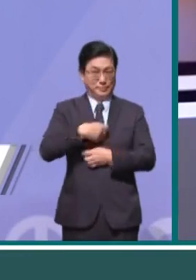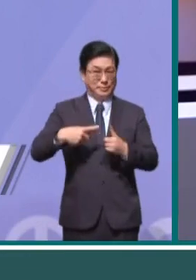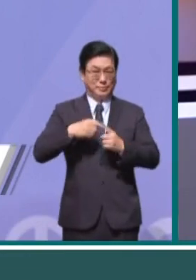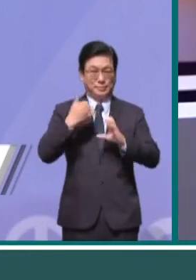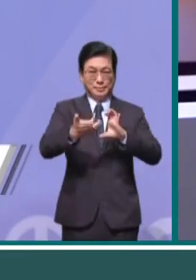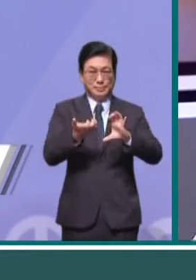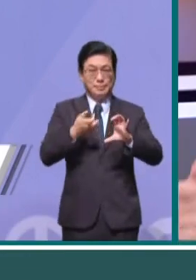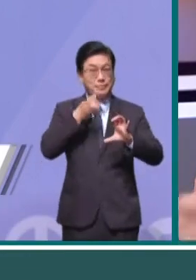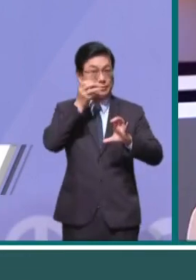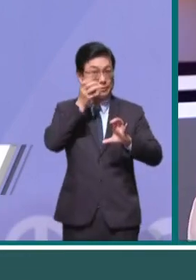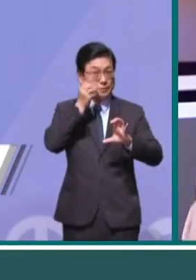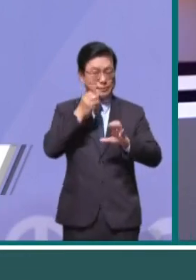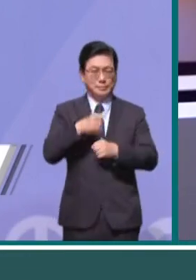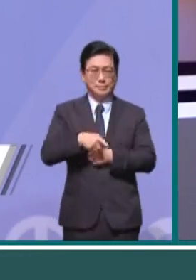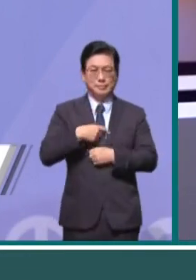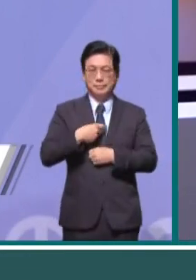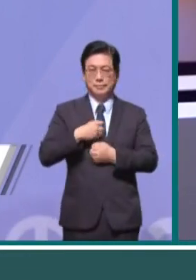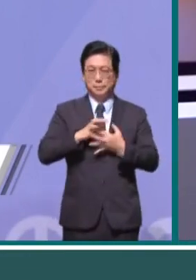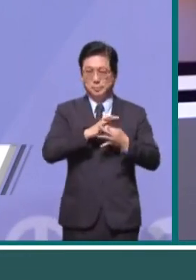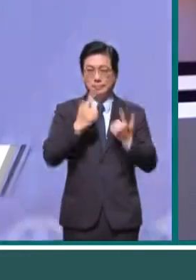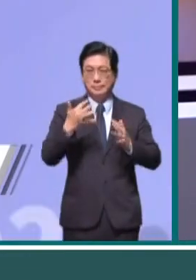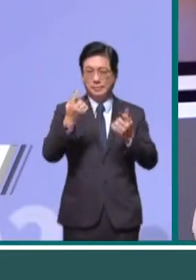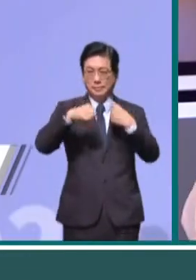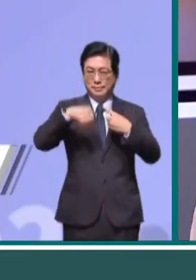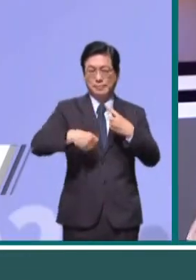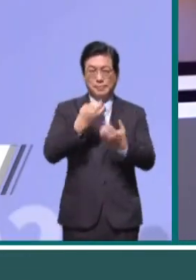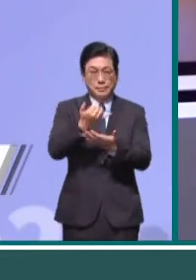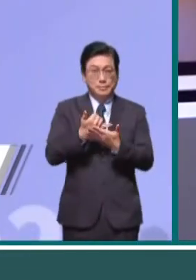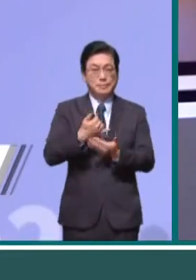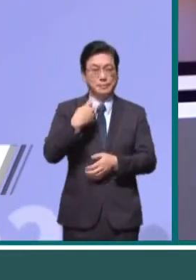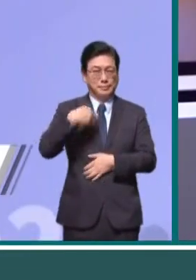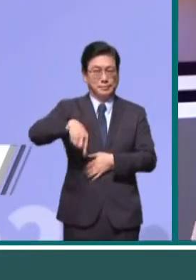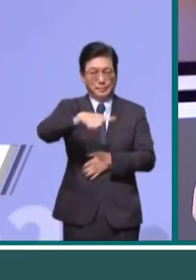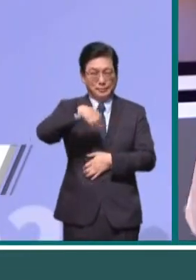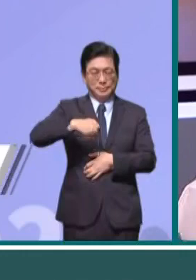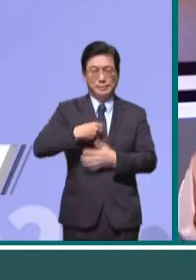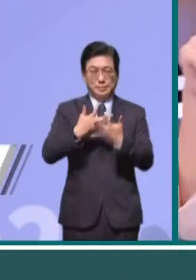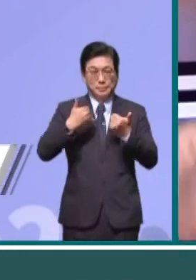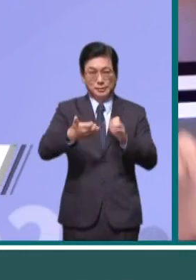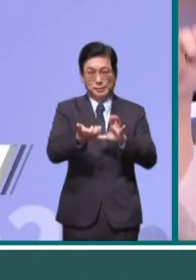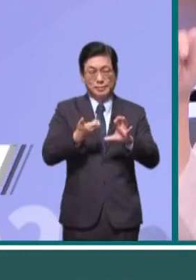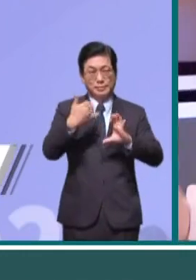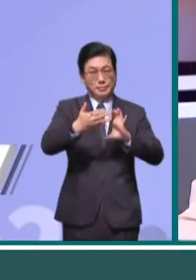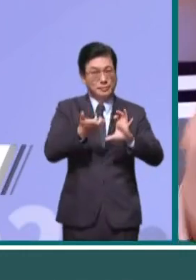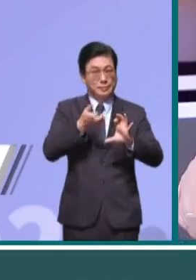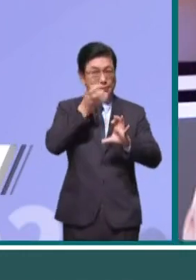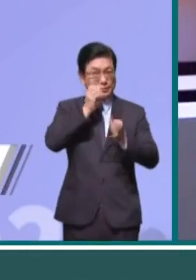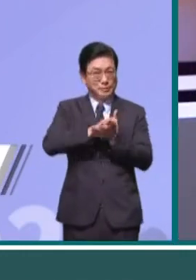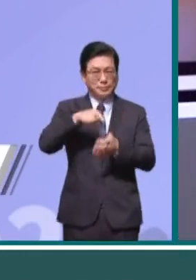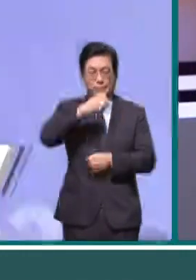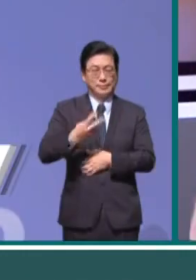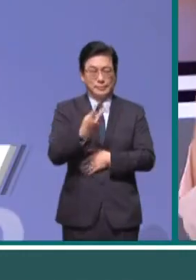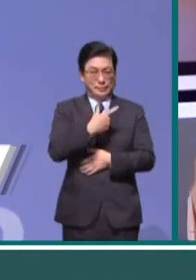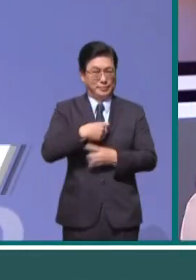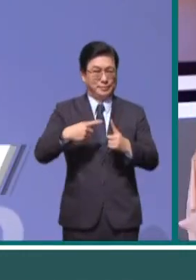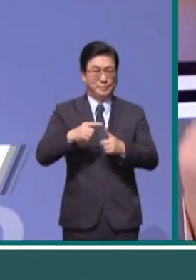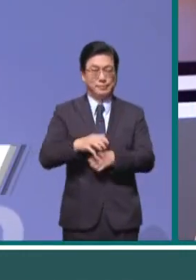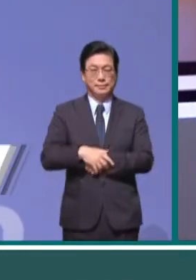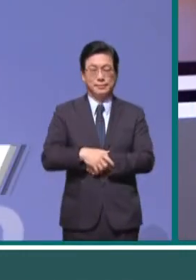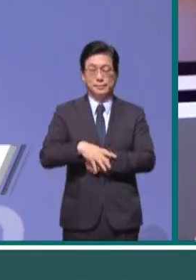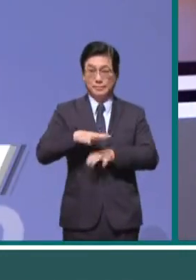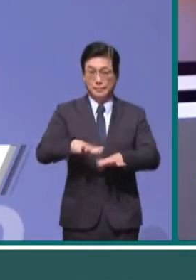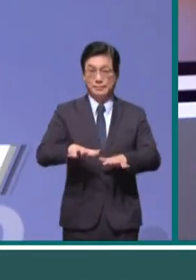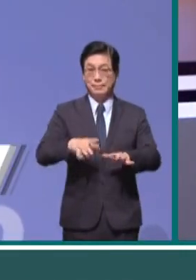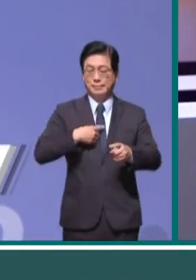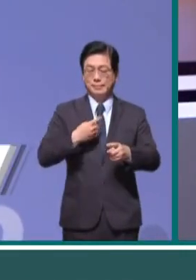团队的关系。黄珊珊，你不要忘记，我们同岛一命。如果台北市防疫做得好，如果